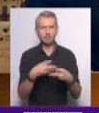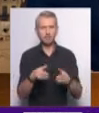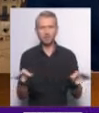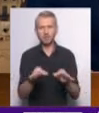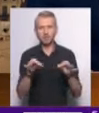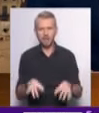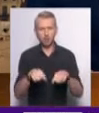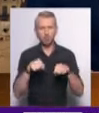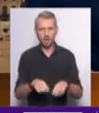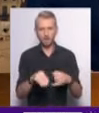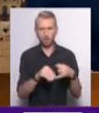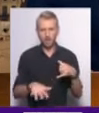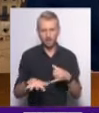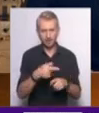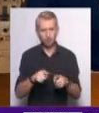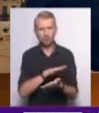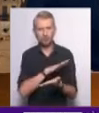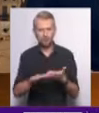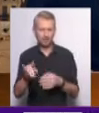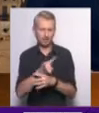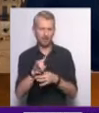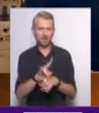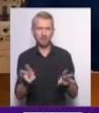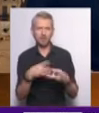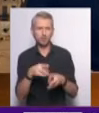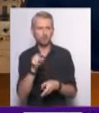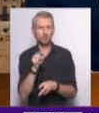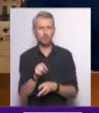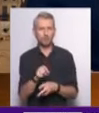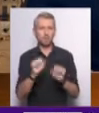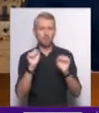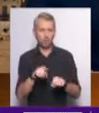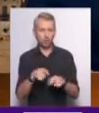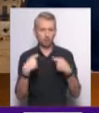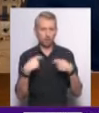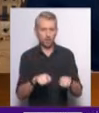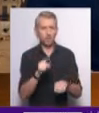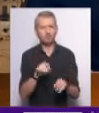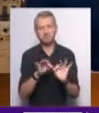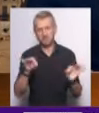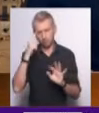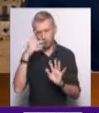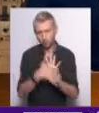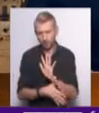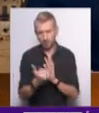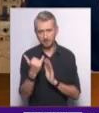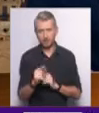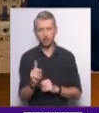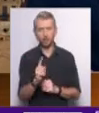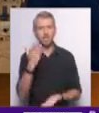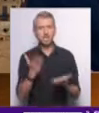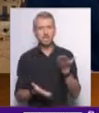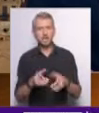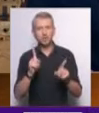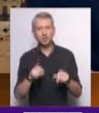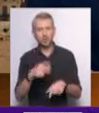право на землю. Це чиста брехня. Для цього не потрібно. Вони могли його продати. І ви все прекрасно розумієте зараз, що якщо